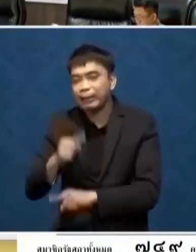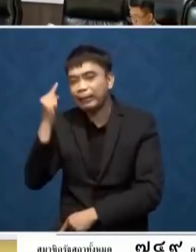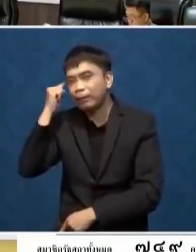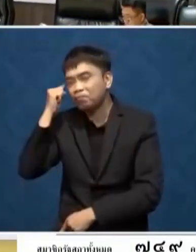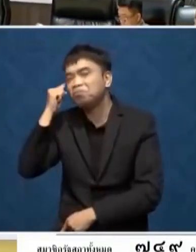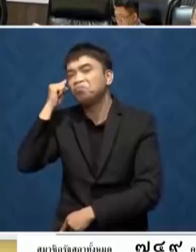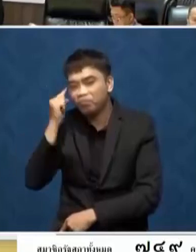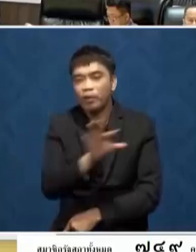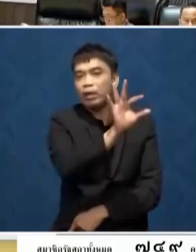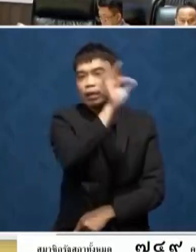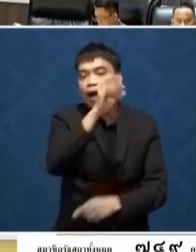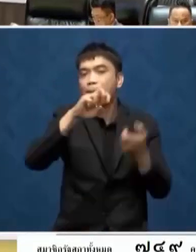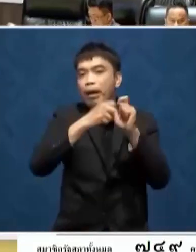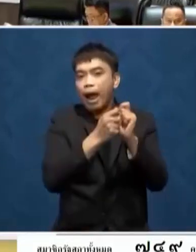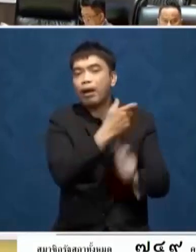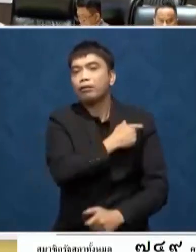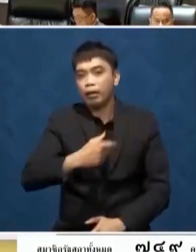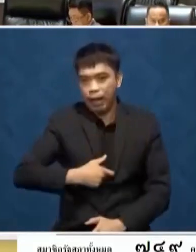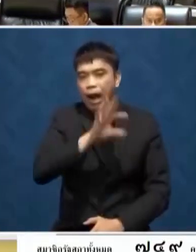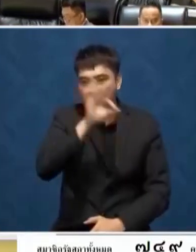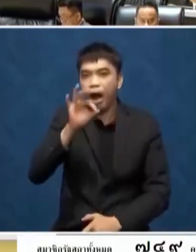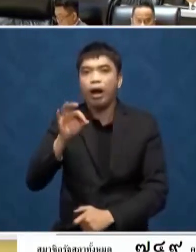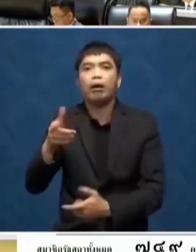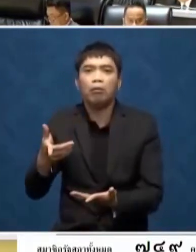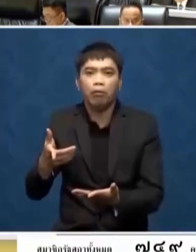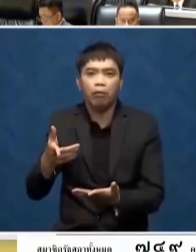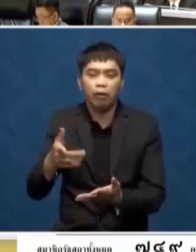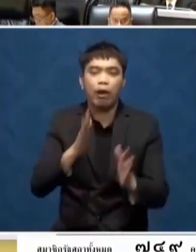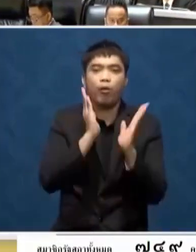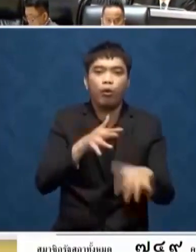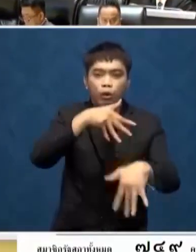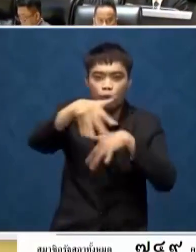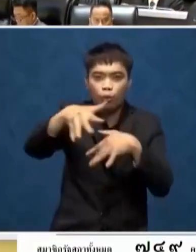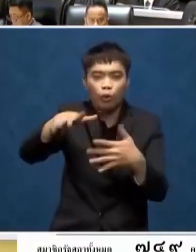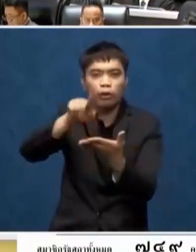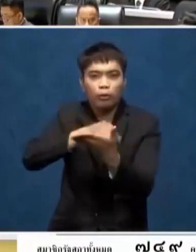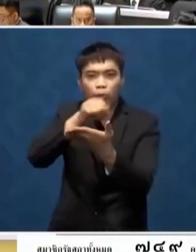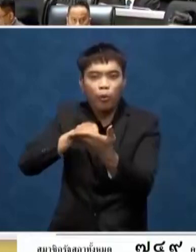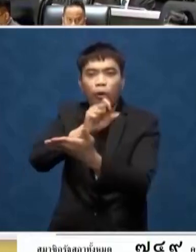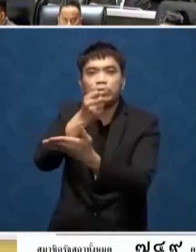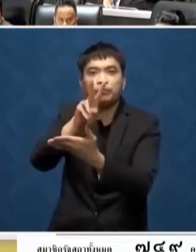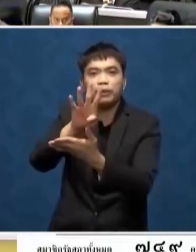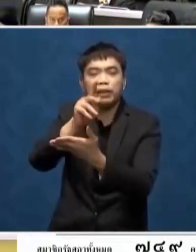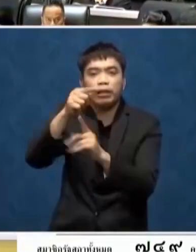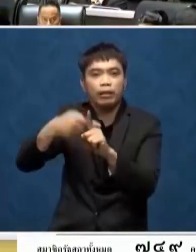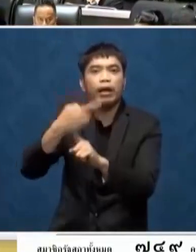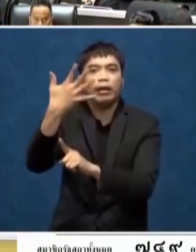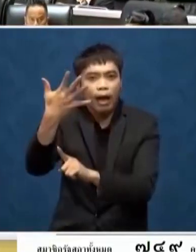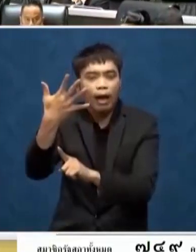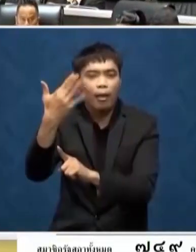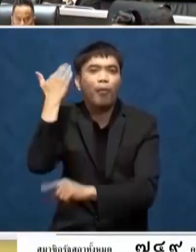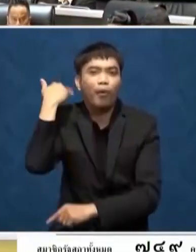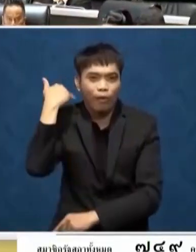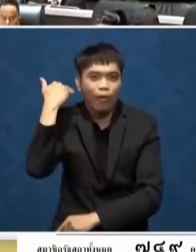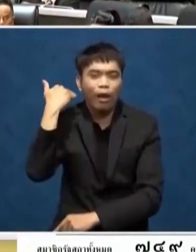ผลประโยชน์ของตัวเองแล้วก็จากมาเป็นคู่ตรงข้ามกับการลงคะแนนเสียงของประชาชนในวันที่ 14พฤษภาคมวันนี้ผมถึงอยาก